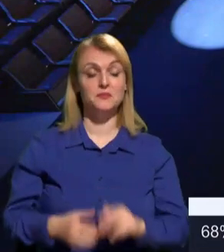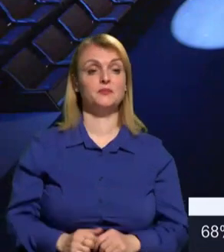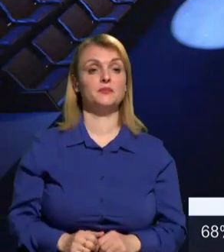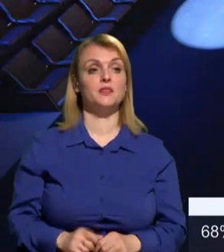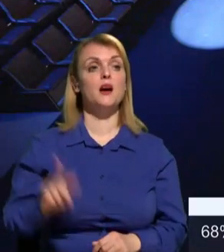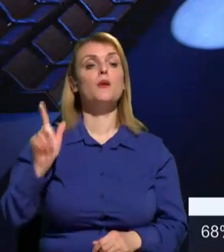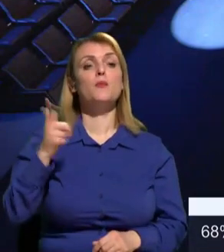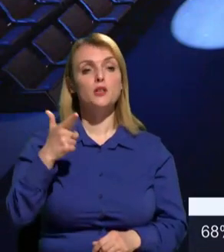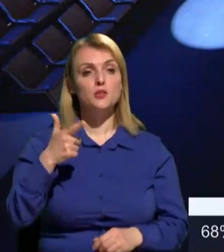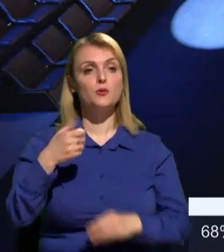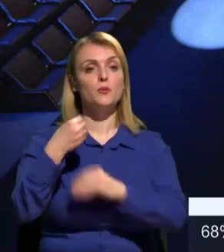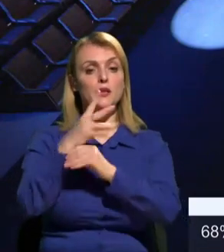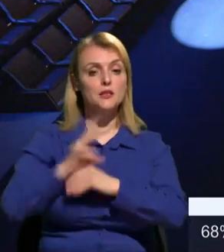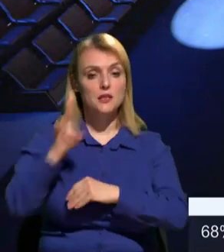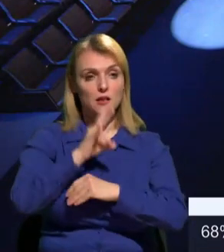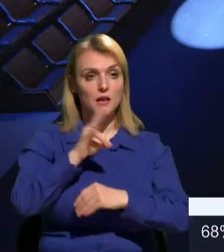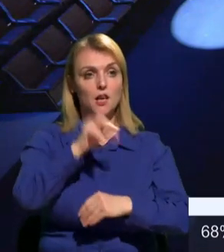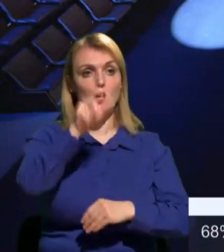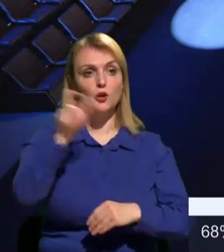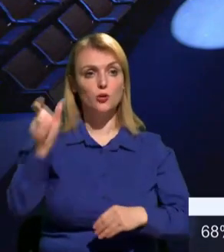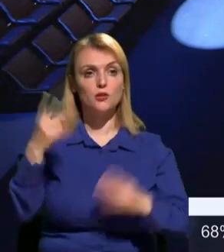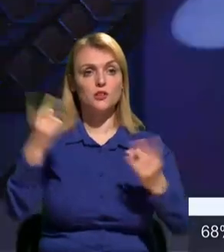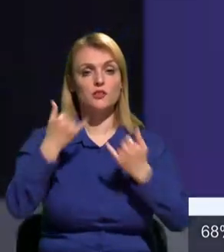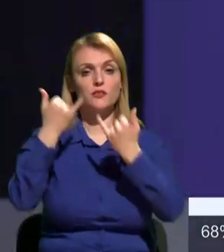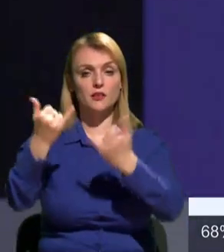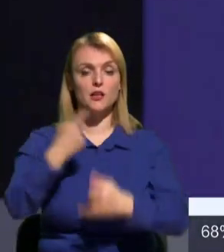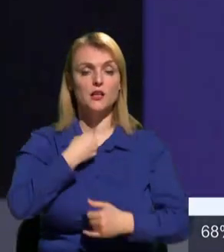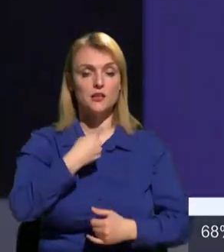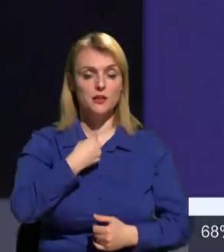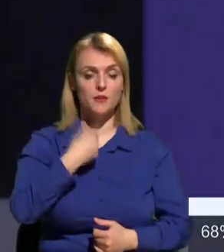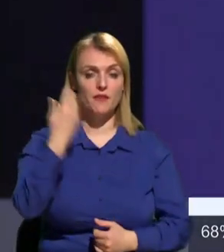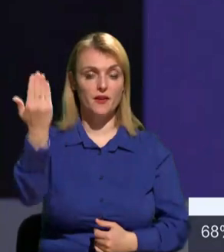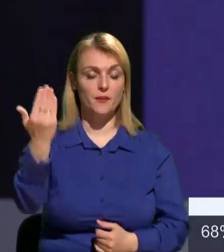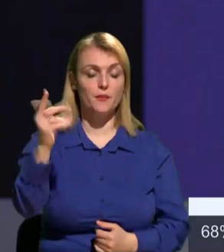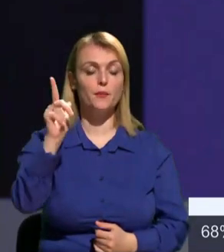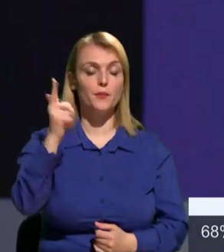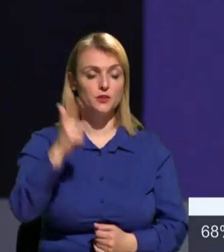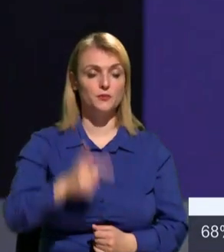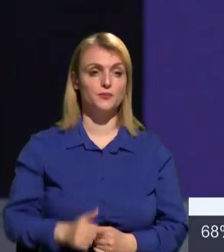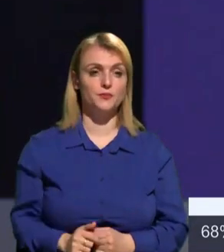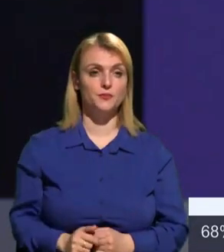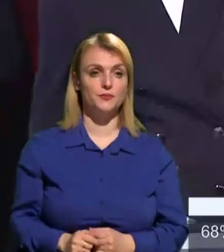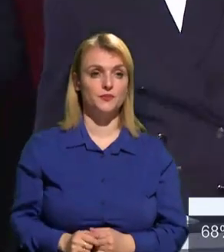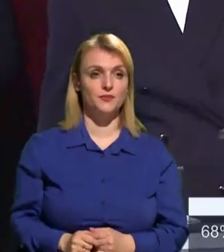data de 15 noiembrie să-și dea votul pentru dumneavoastră? Vă rog tare mult.